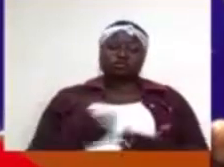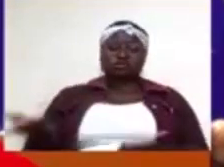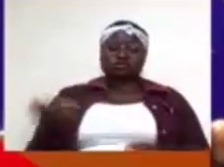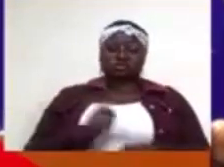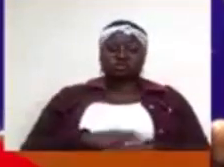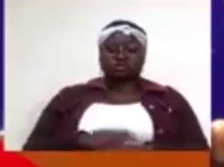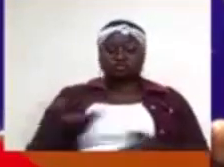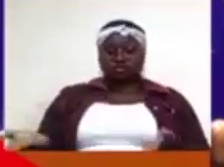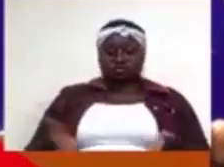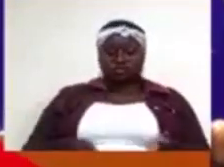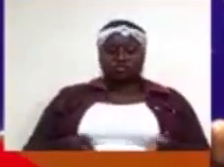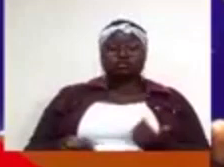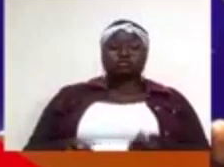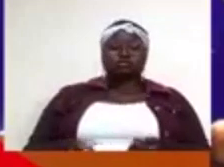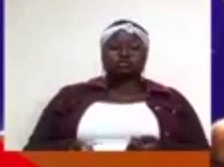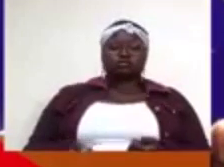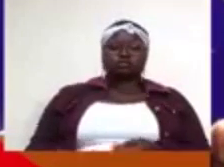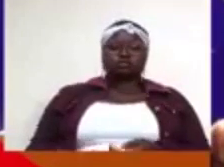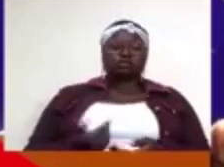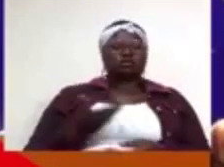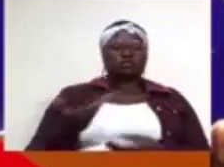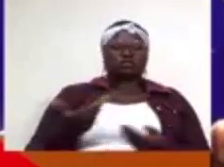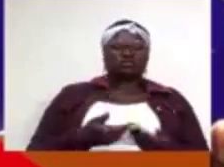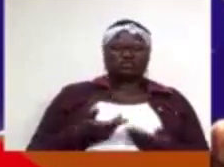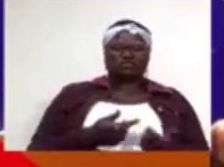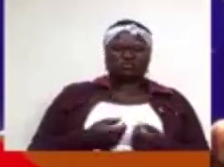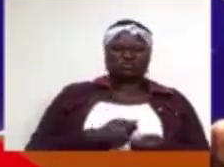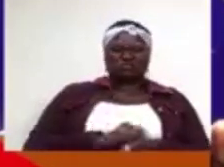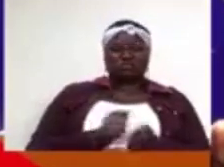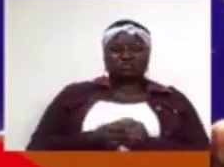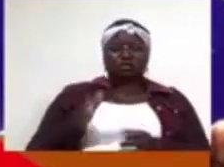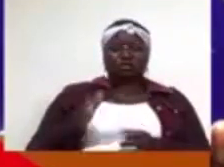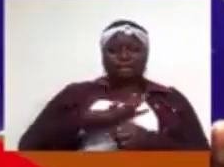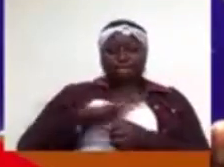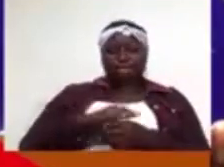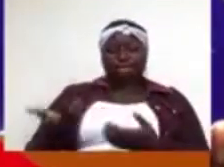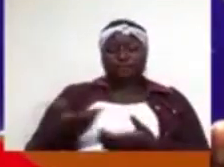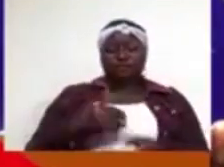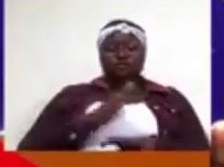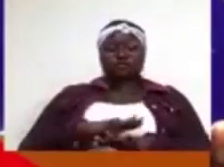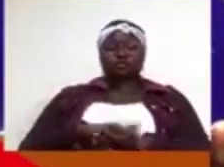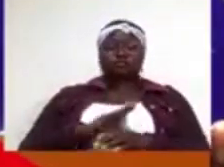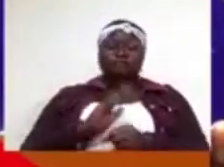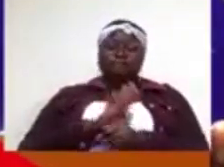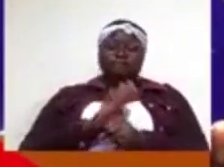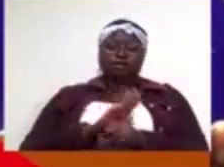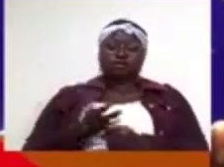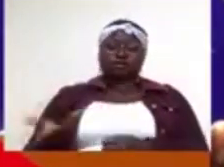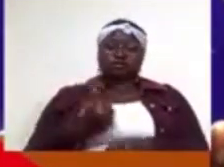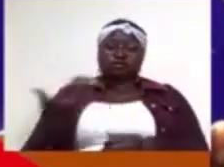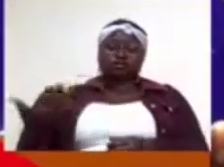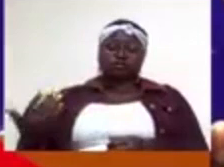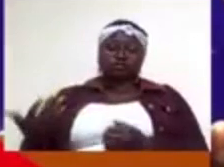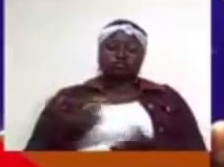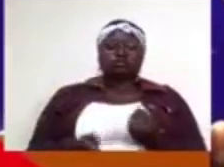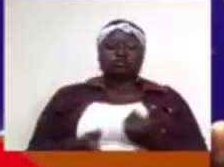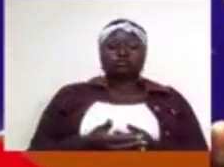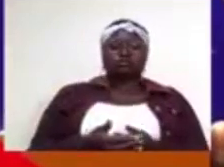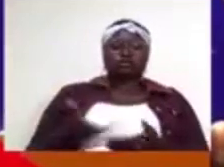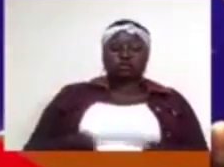kahide initagaka. Kirea kegi koro gigishagira ni mauduma igimuno because nituramenya atava ishi